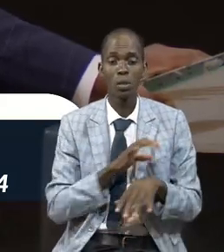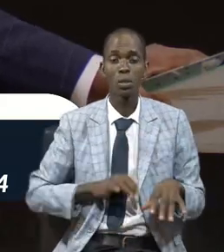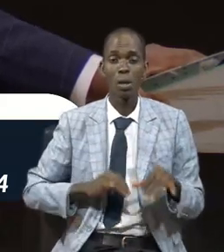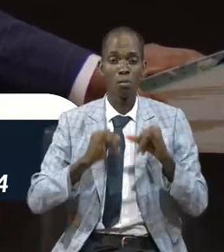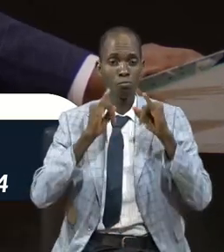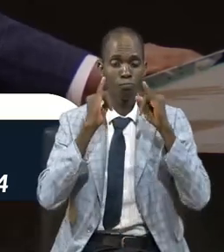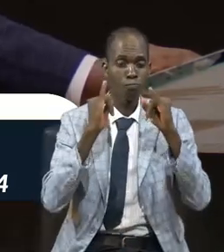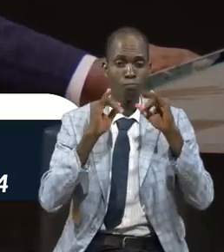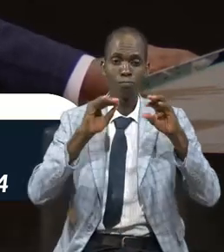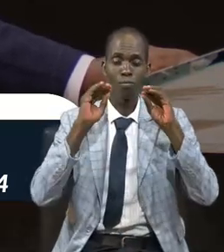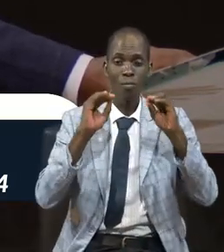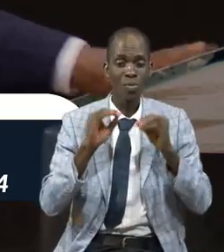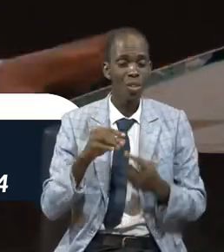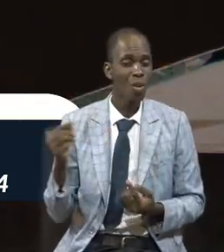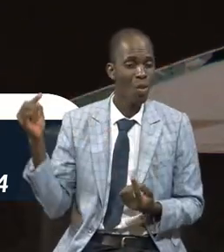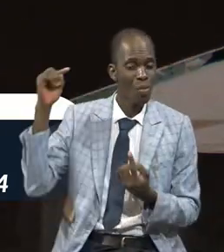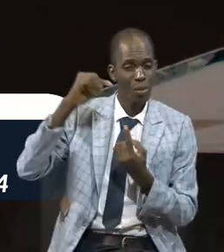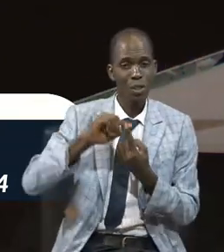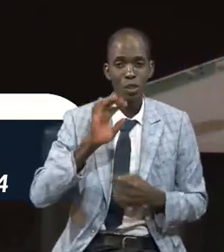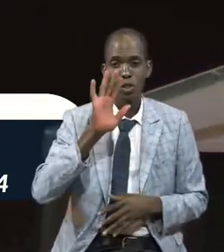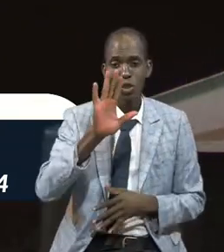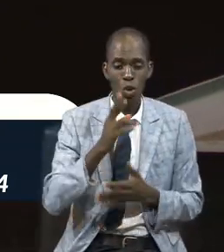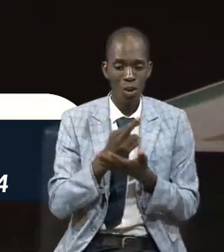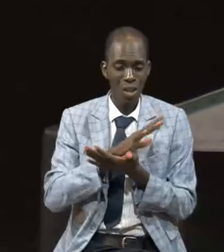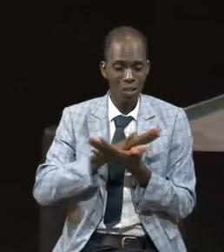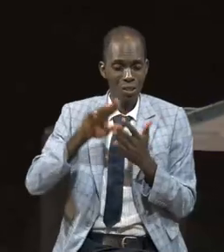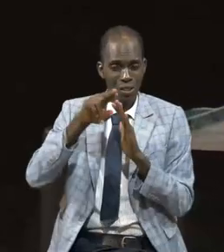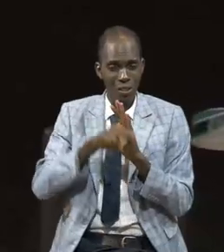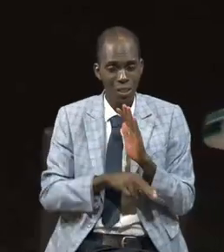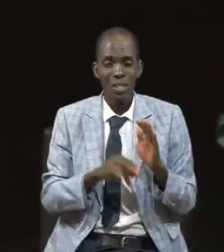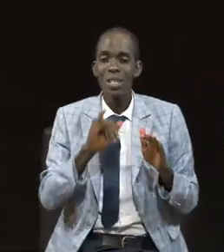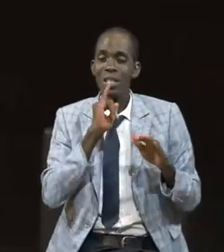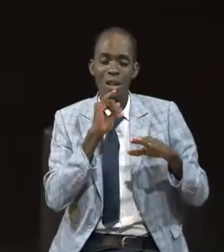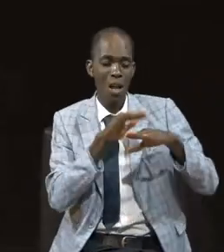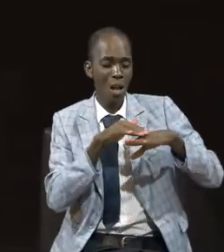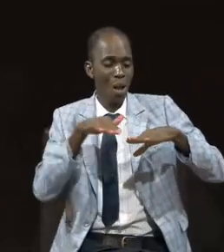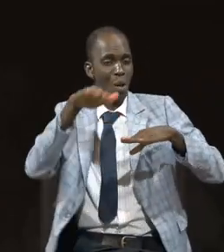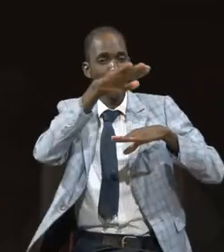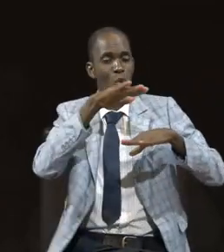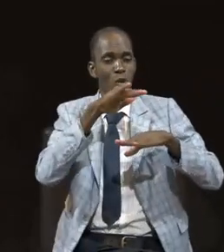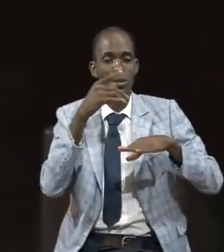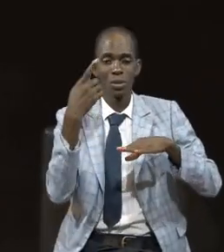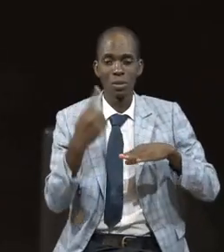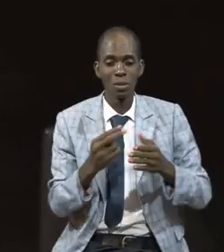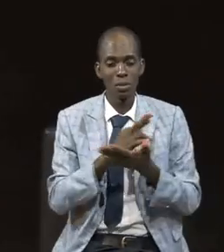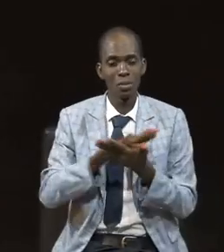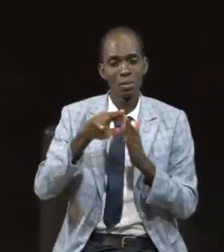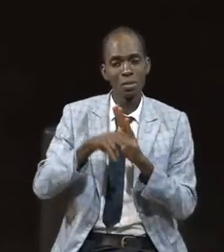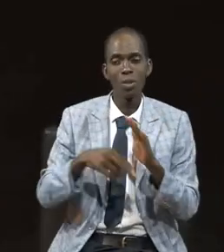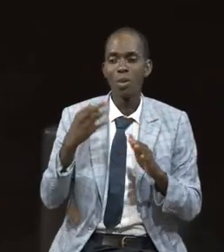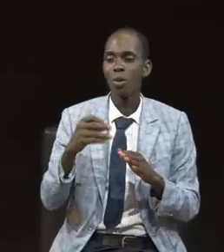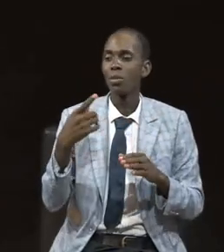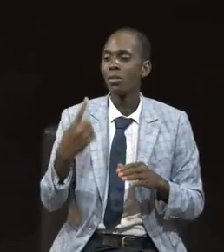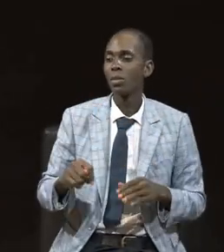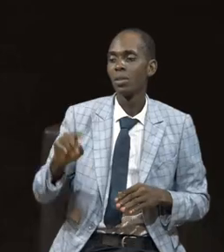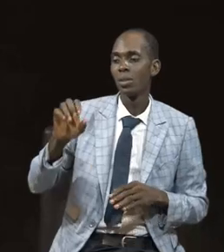votre justice ne surpasse celle des scribes et des pharisiens, vous